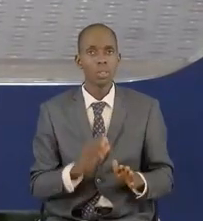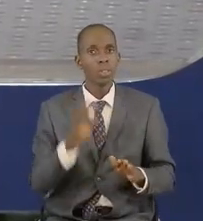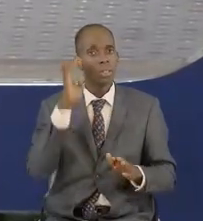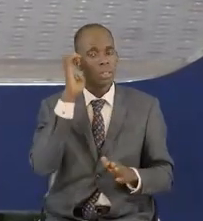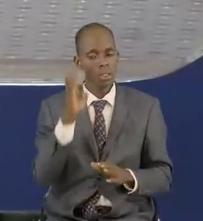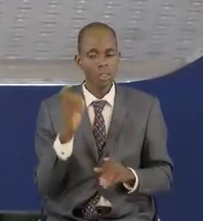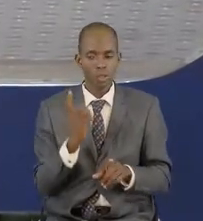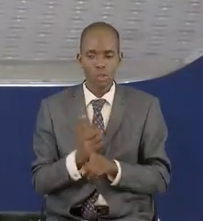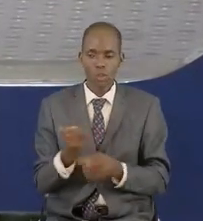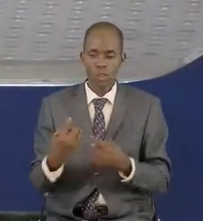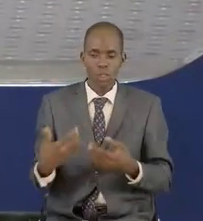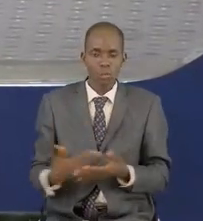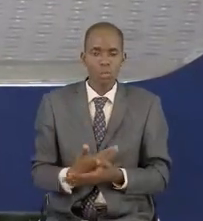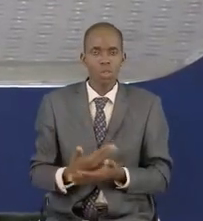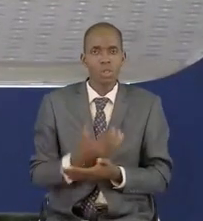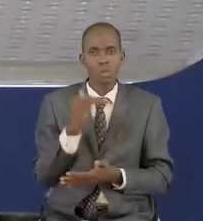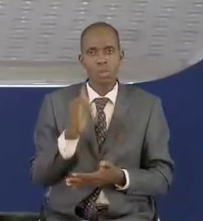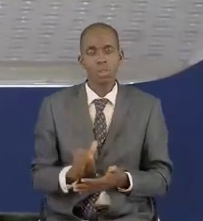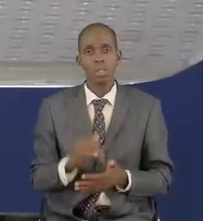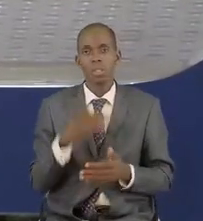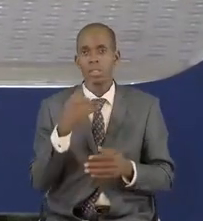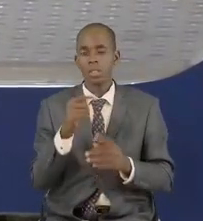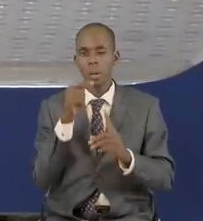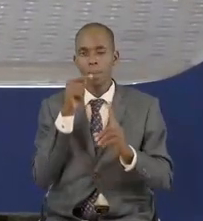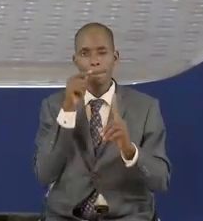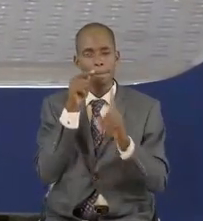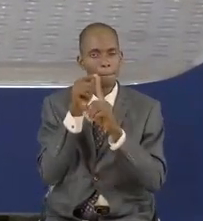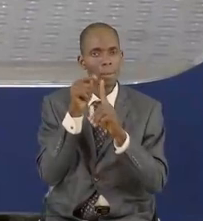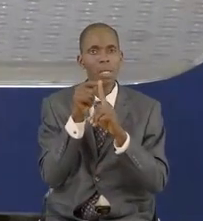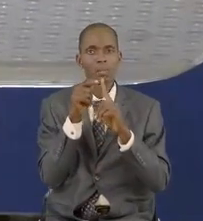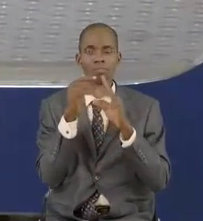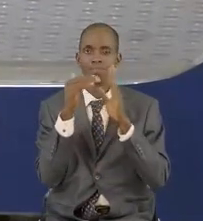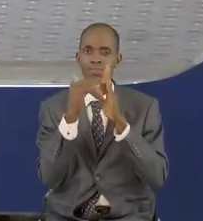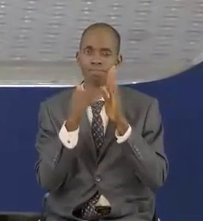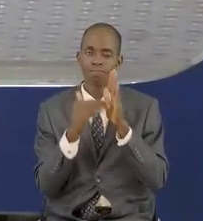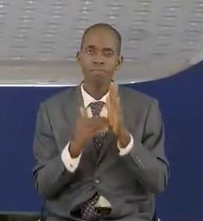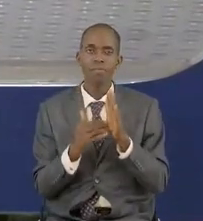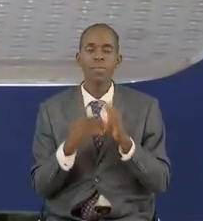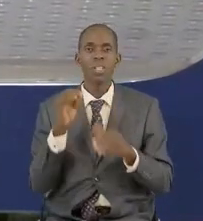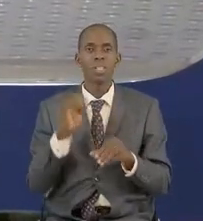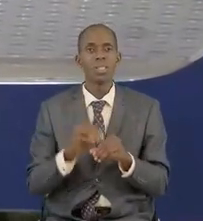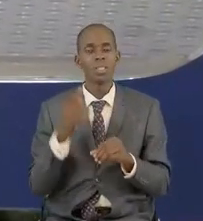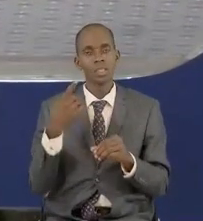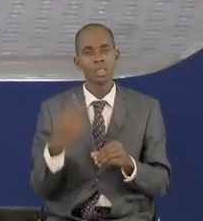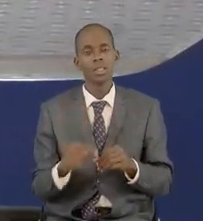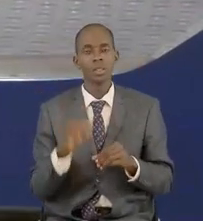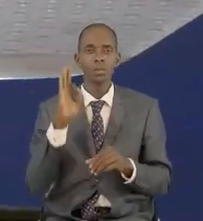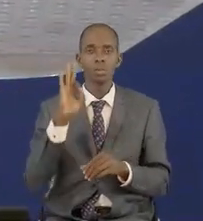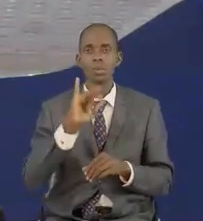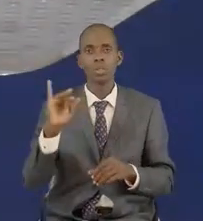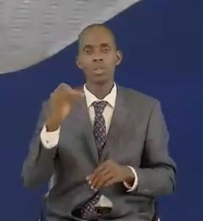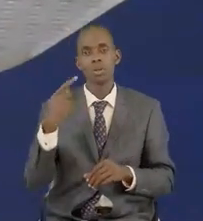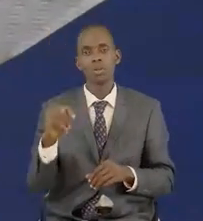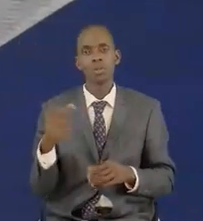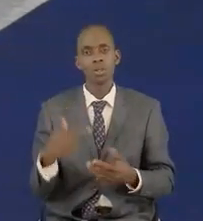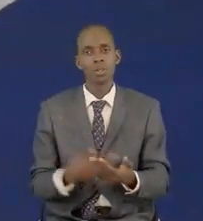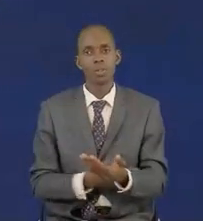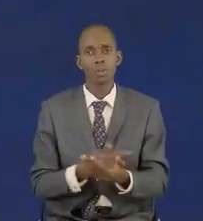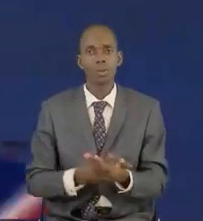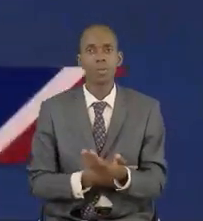venait d'arriver à la fois le contenu précis dans la prédication de l'Évangile